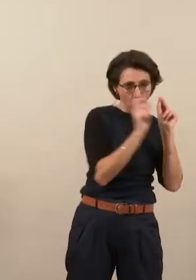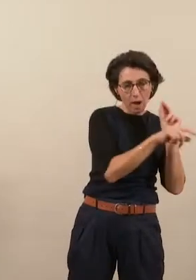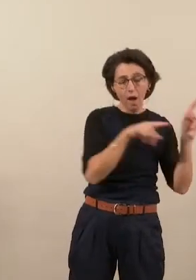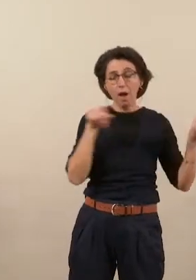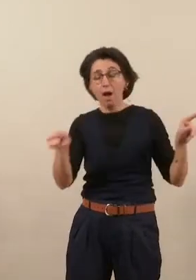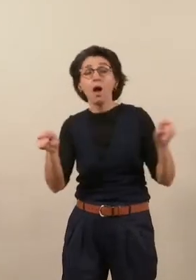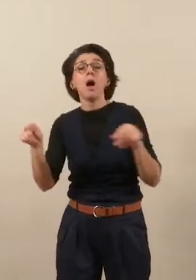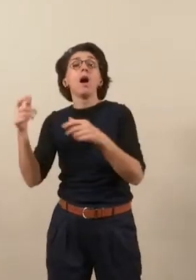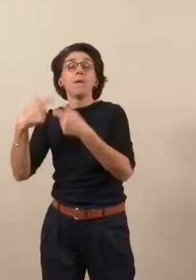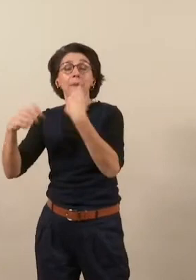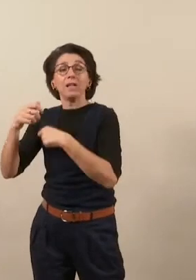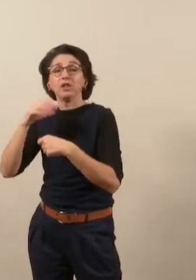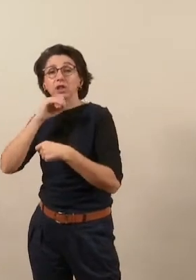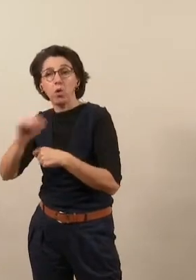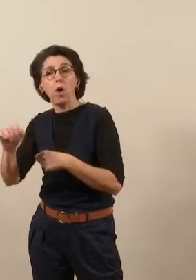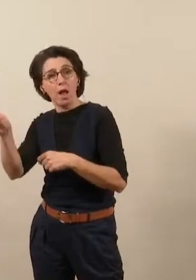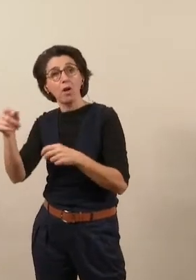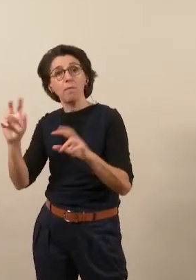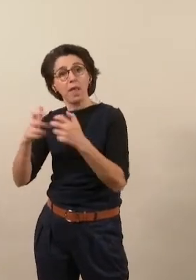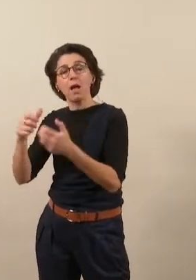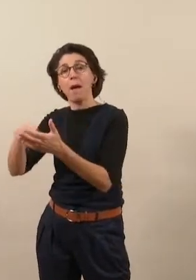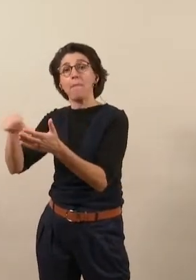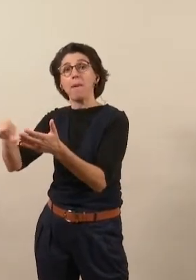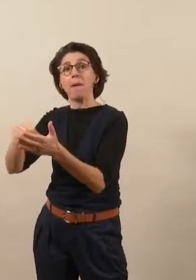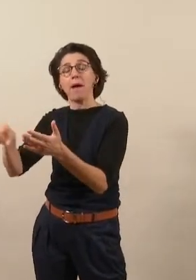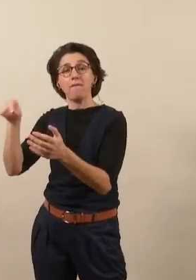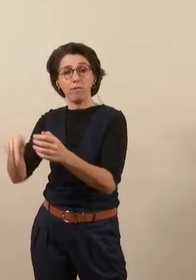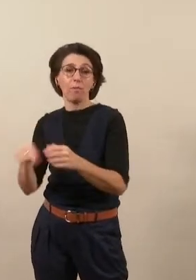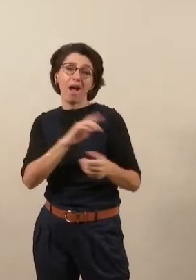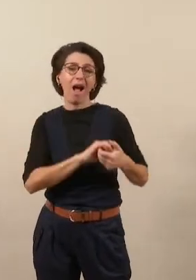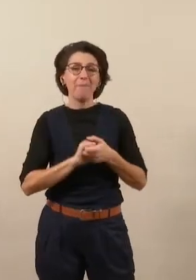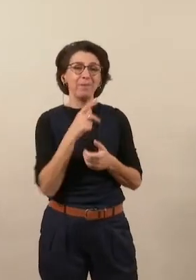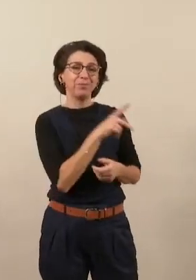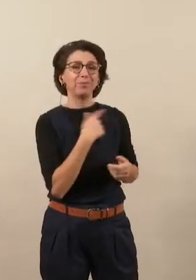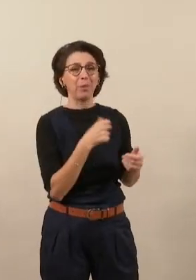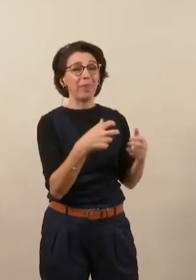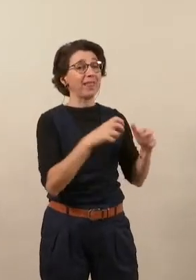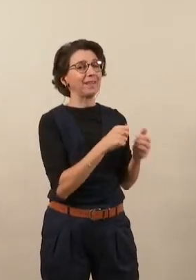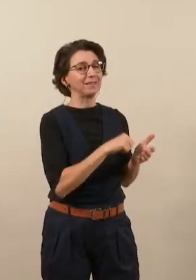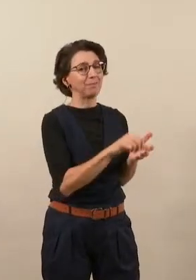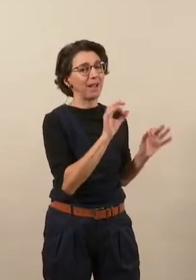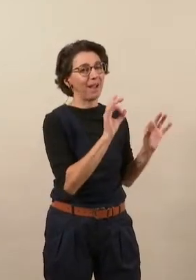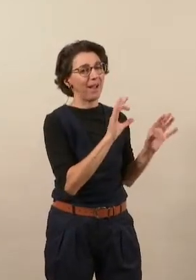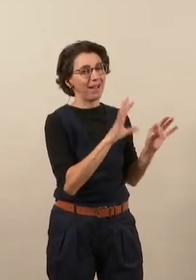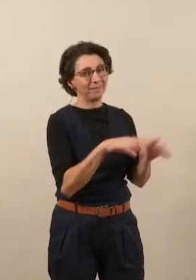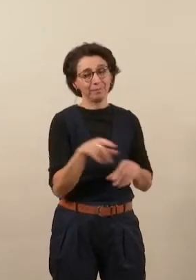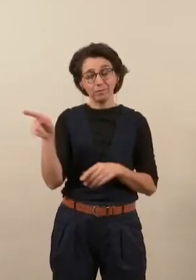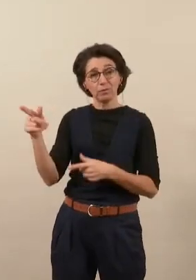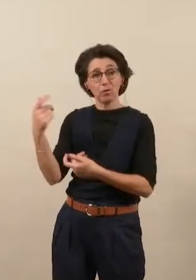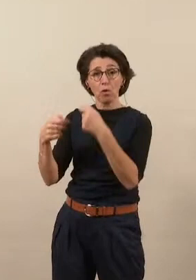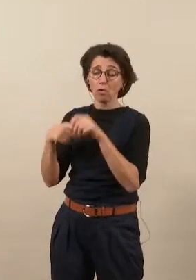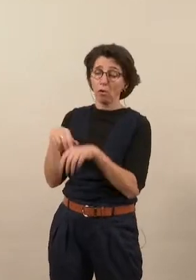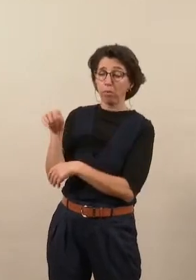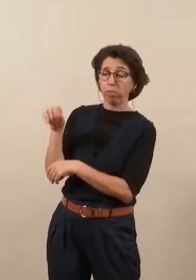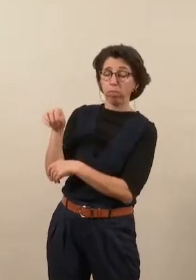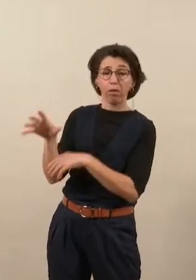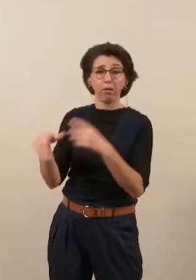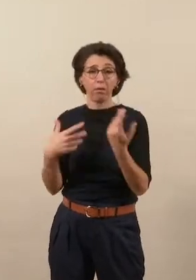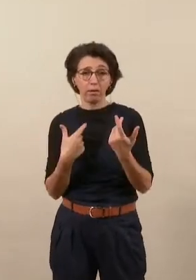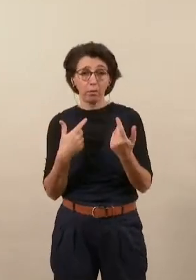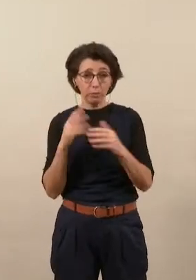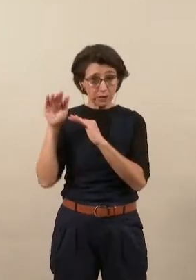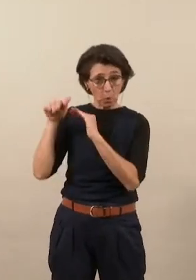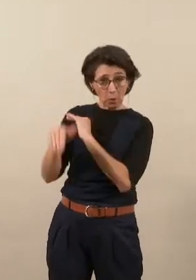on le sait bien. Comme on sait combien vous méprisez les commerçants, vous qui prônez la décroissance, cela n'étonne plus